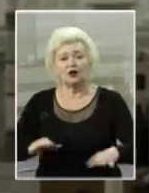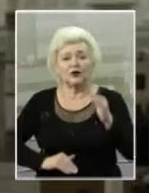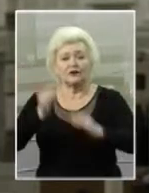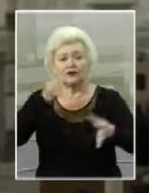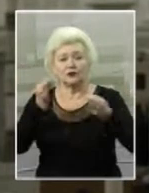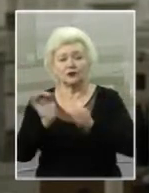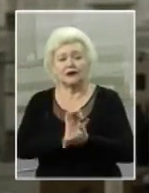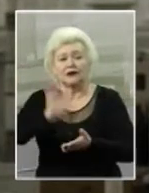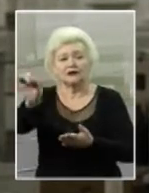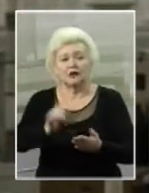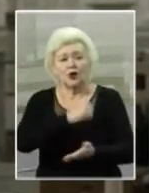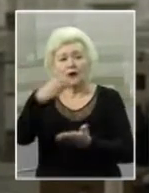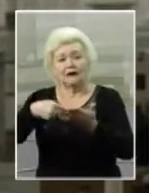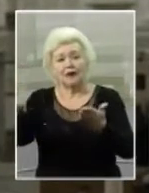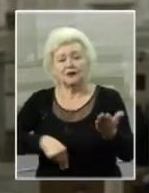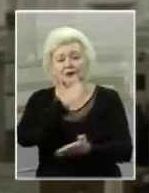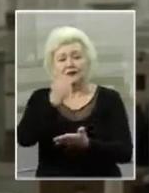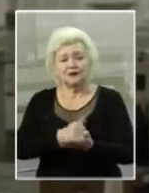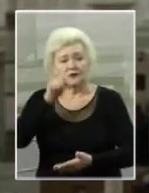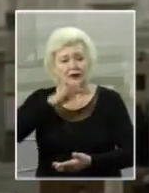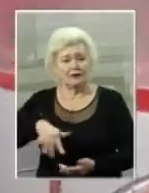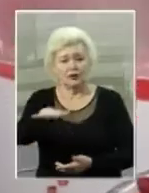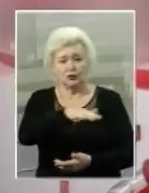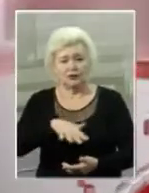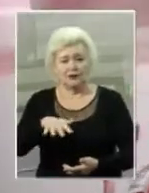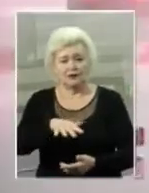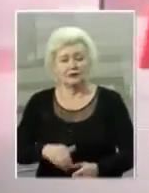і скерований на підпис президенту України.